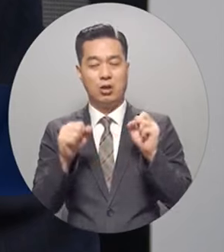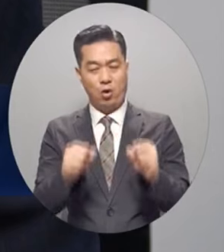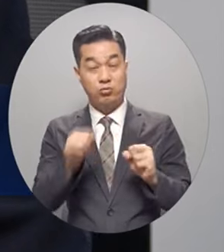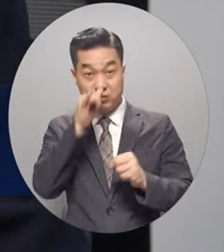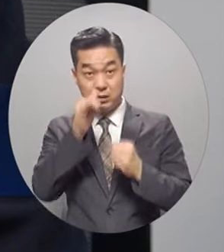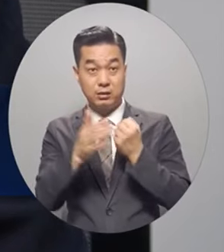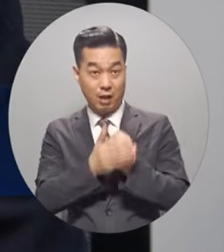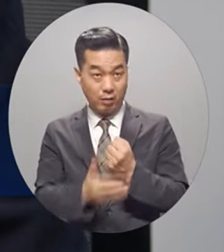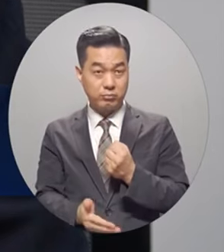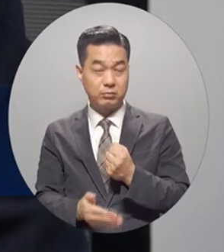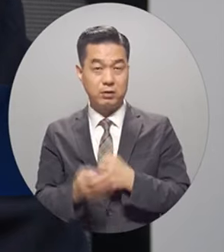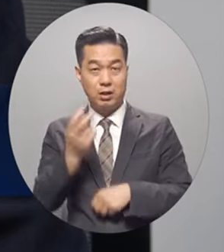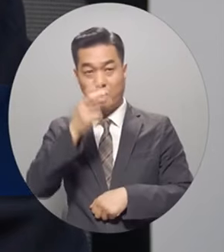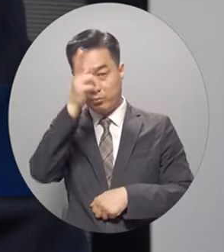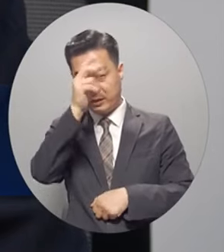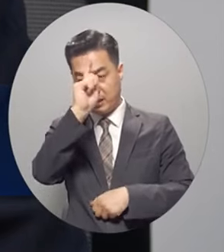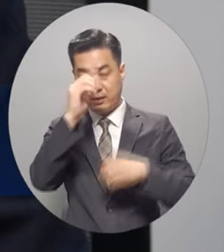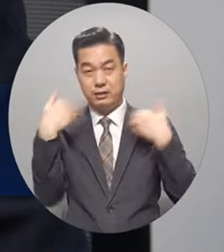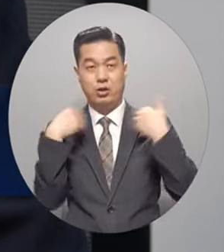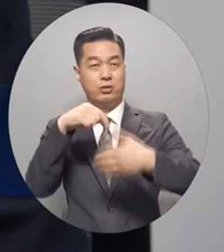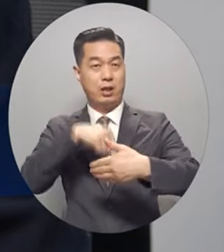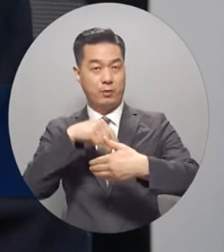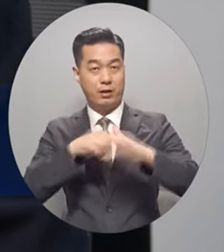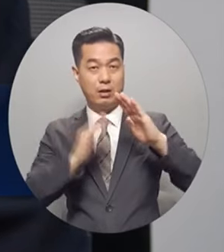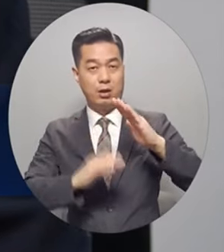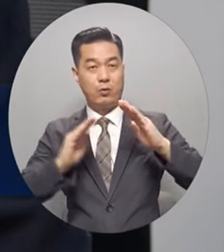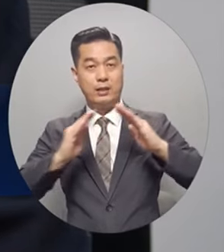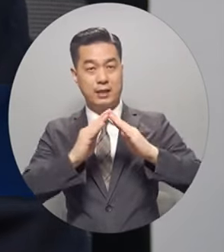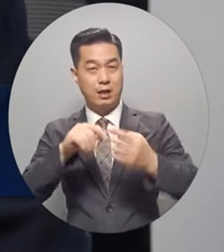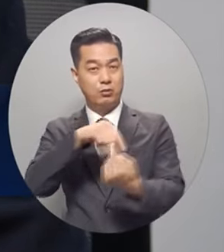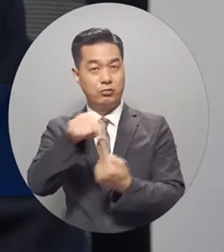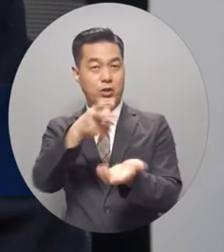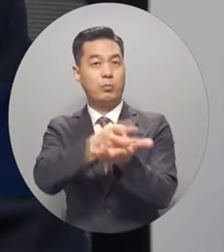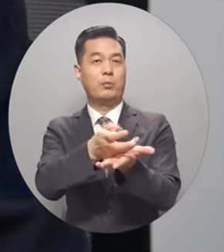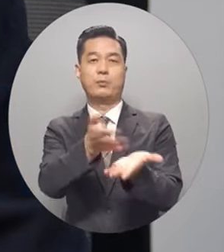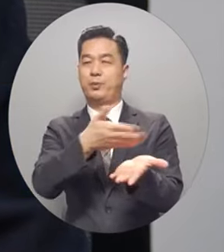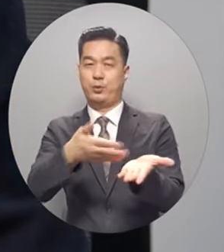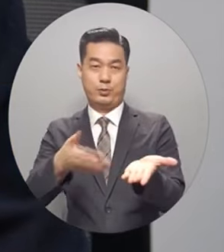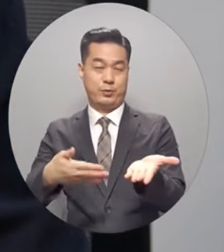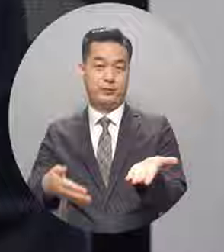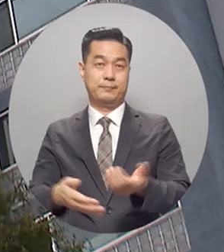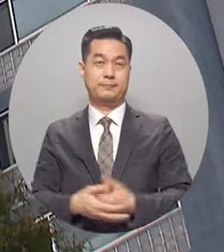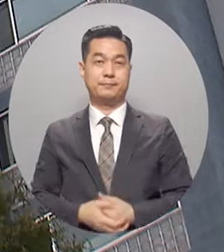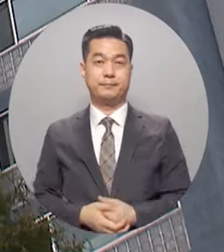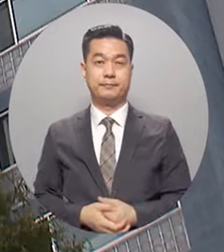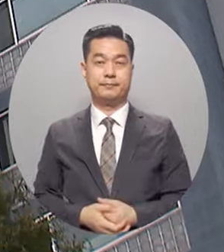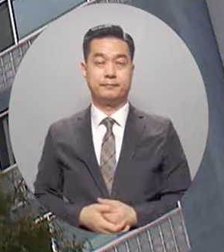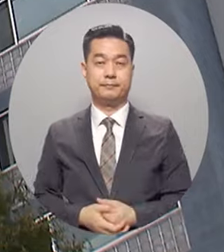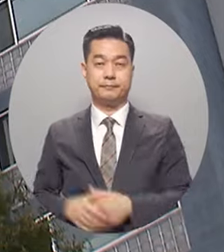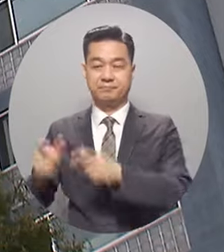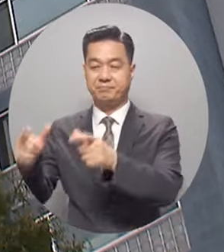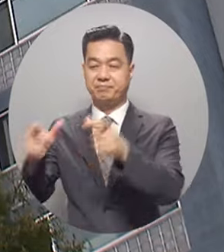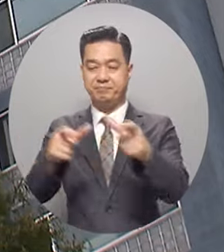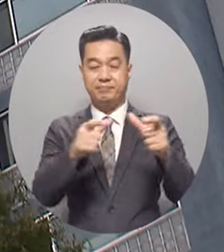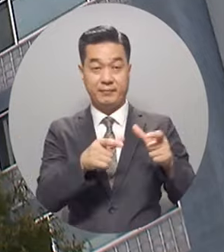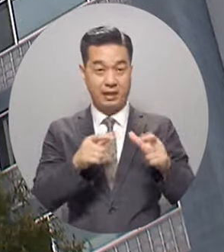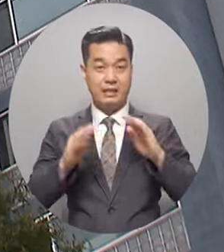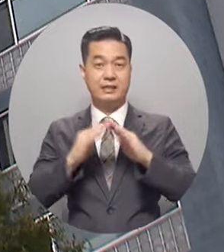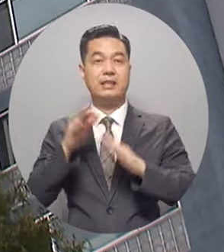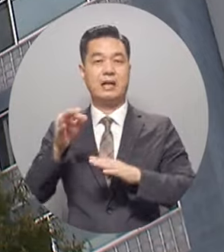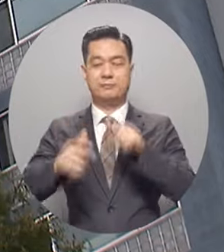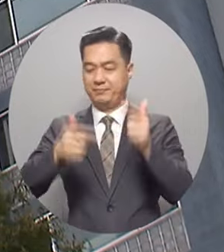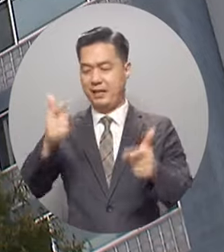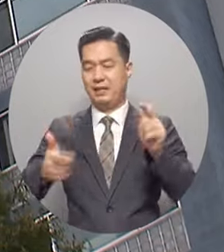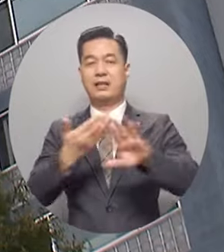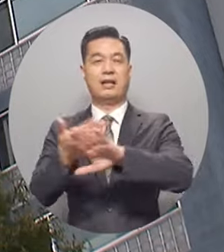있거든요 검찰청 내부에는 관사를 운영하는 규정이 없습니다 지역에 따라 주택 가격은 차이가 있을 수